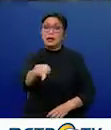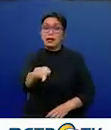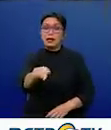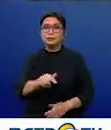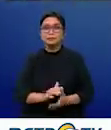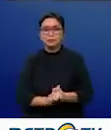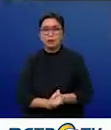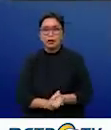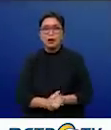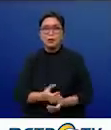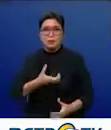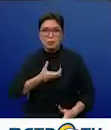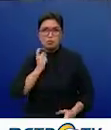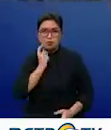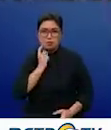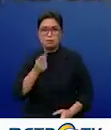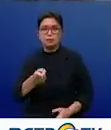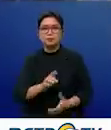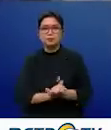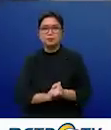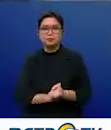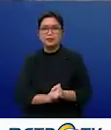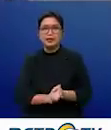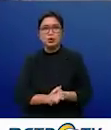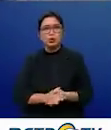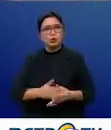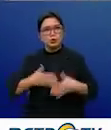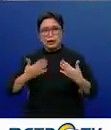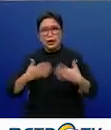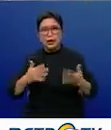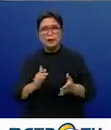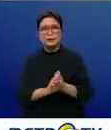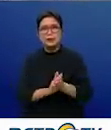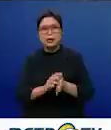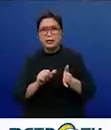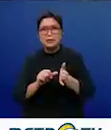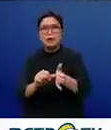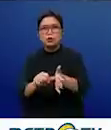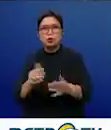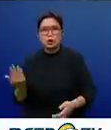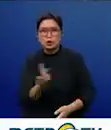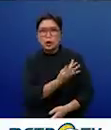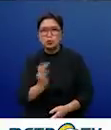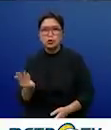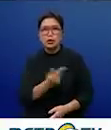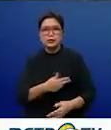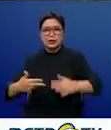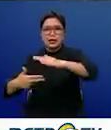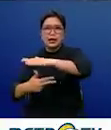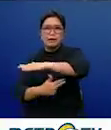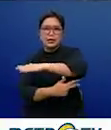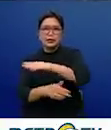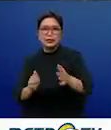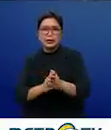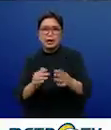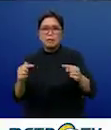Penumpang yang ingin menuju bandara mengaku sangat terbantu dengan terintegrasinya kereta bandara dengan MRT. Jarak antar stasiun yang relatif dekat ditambah